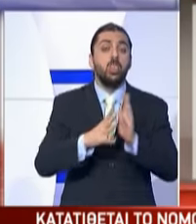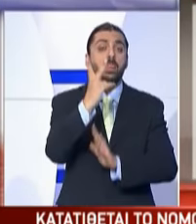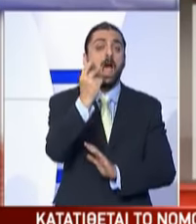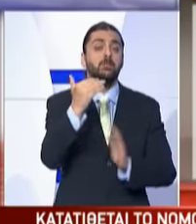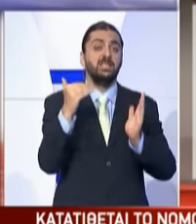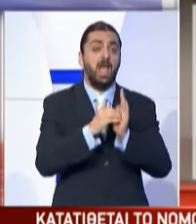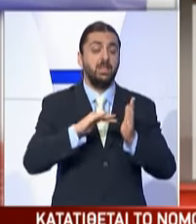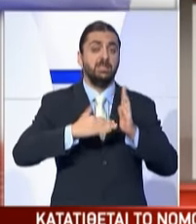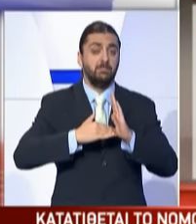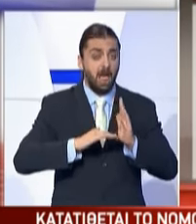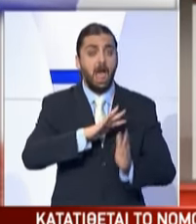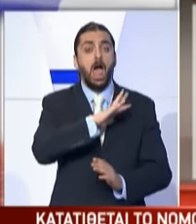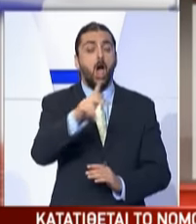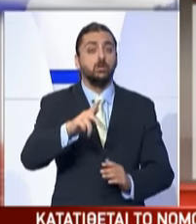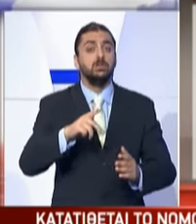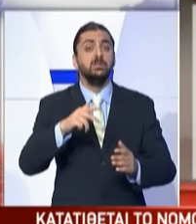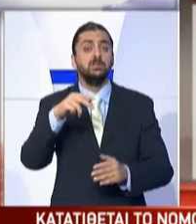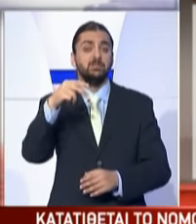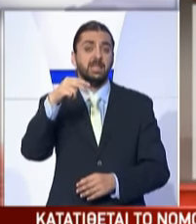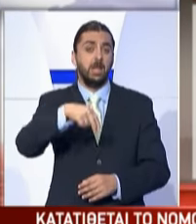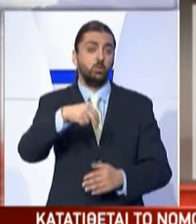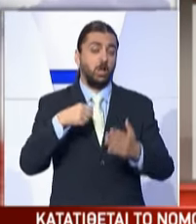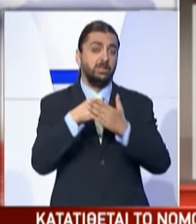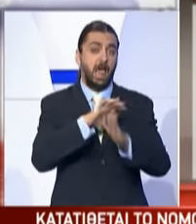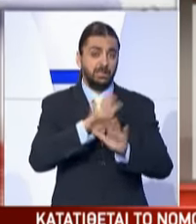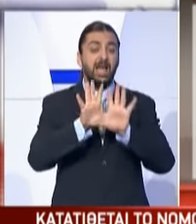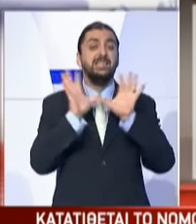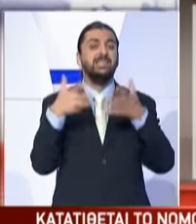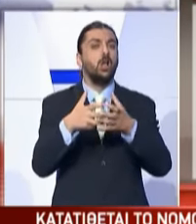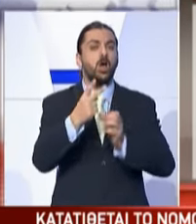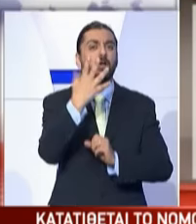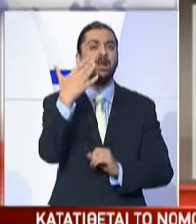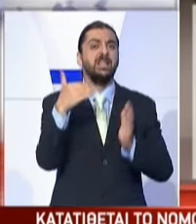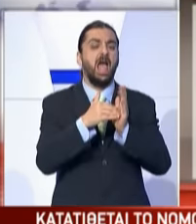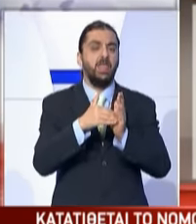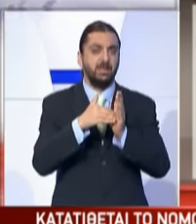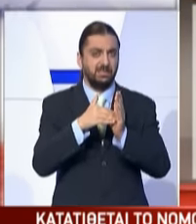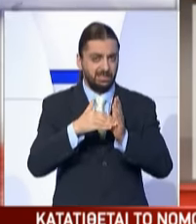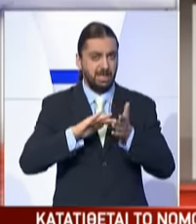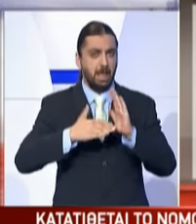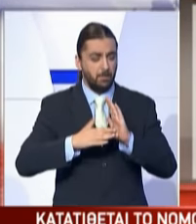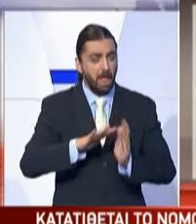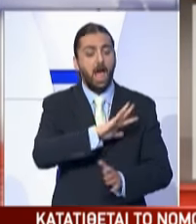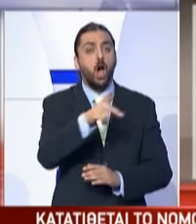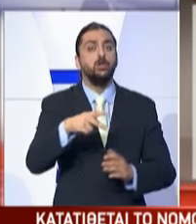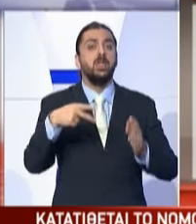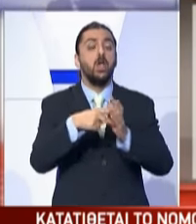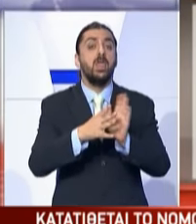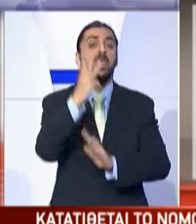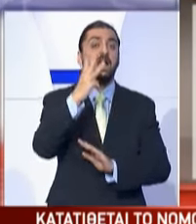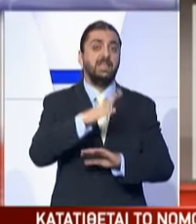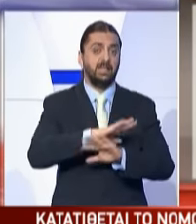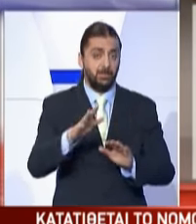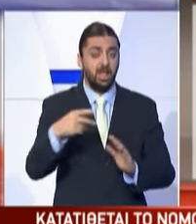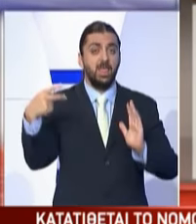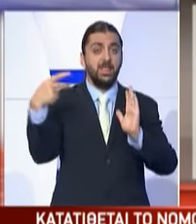θα βγουν σε διαθεσιμότητα έως το τέλος του Ιουνίου. Συνολικά 25.000 υπάλληλοι σε διαθεσιμότητα έως το τέλος του 2013.